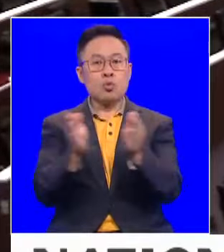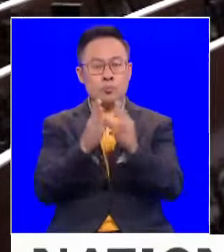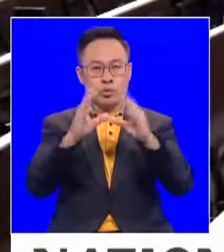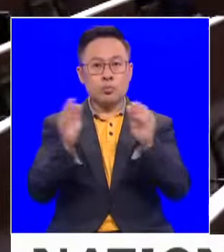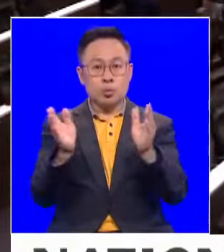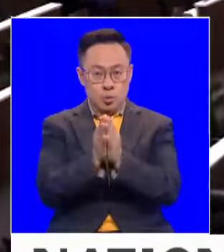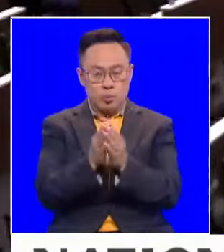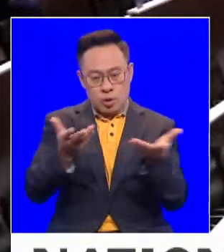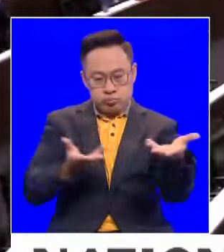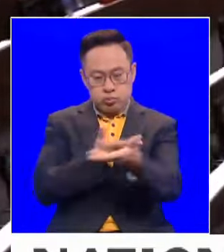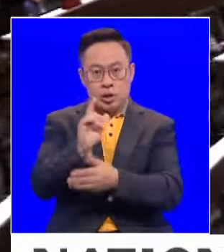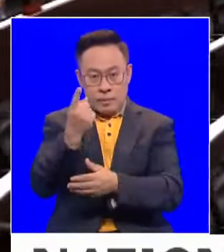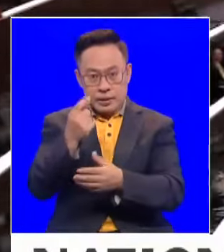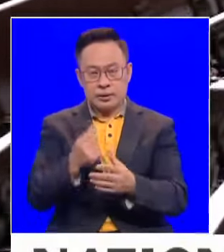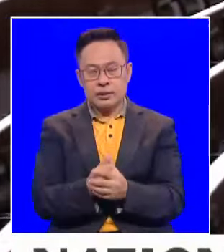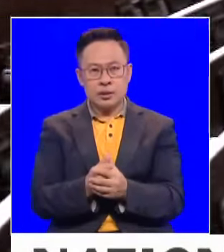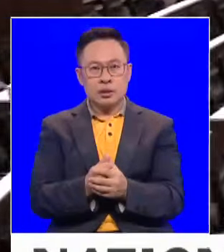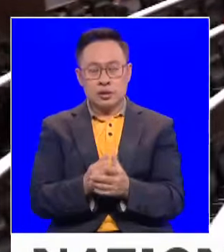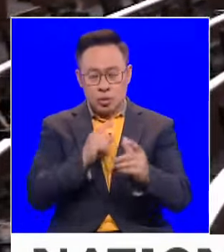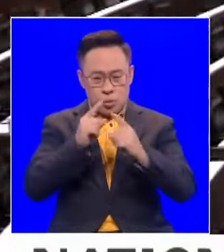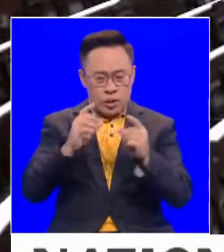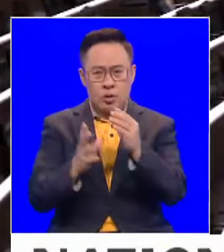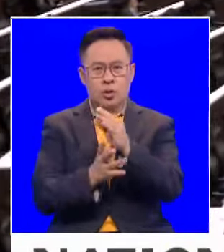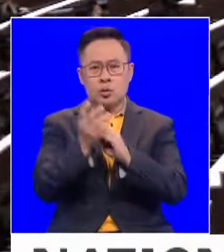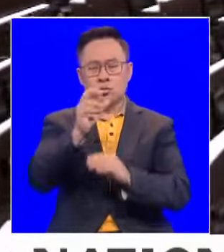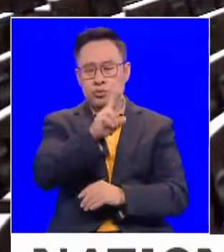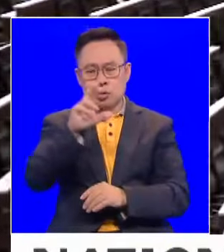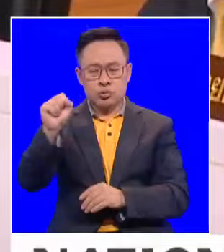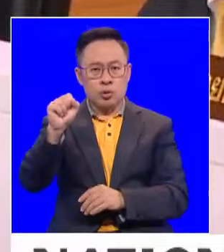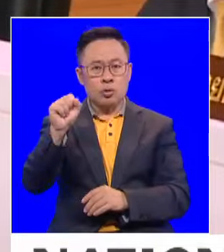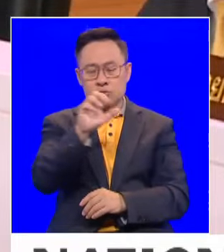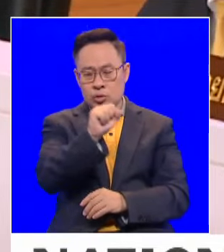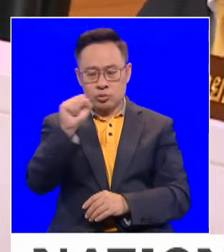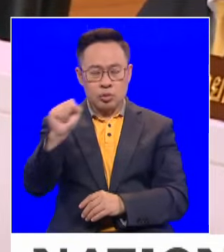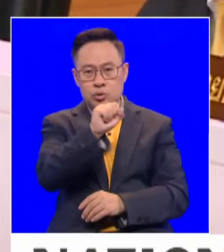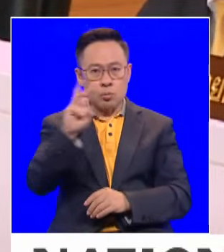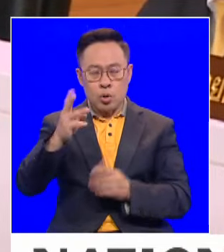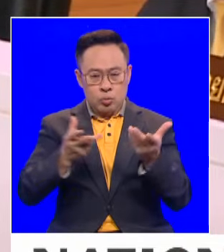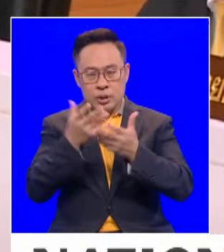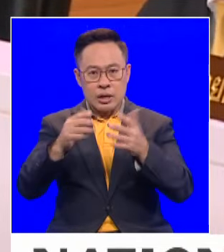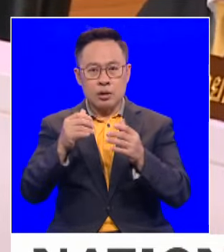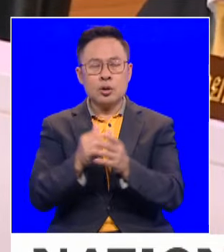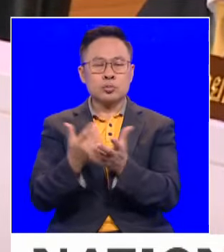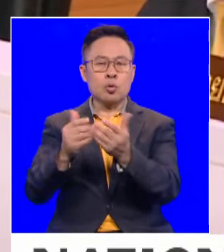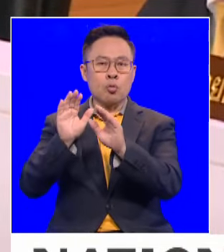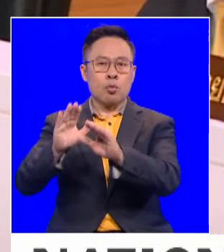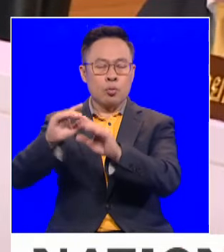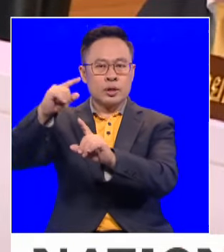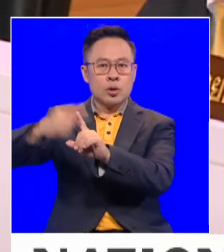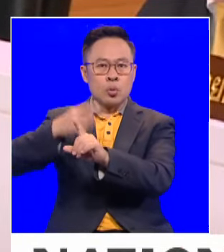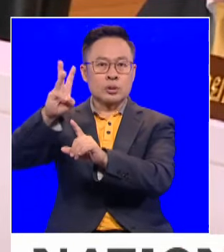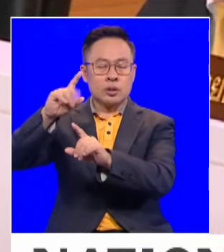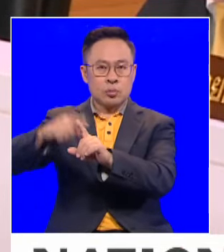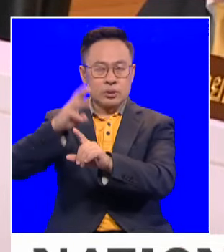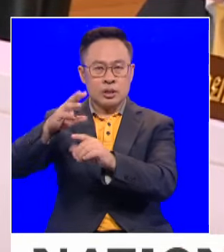ที่นายกได้แต่ถ้าเกิดสมมุติคุยกัน 2สภาแล้วก็อิกก็ยังไม่ชอบอีกก็ทิ้งไว้เลยครึ่งปี180วันแล้วค่อยให้